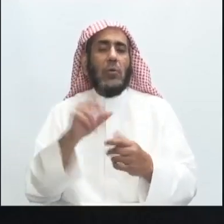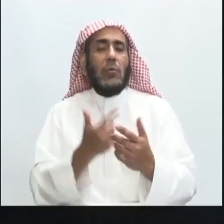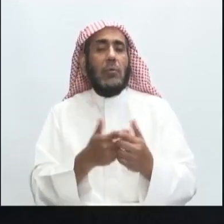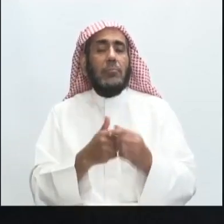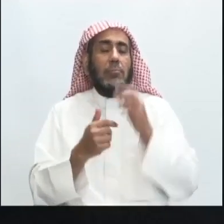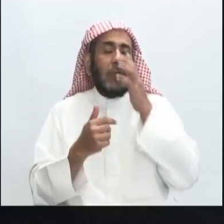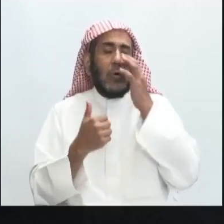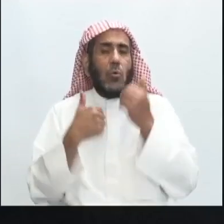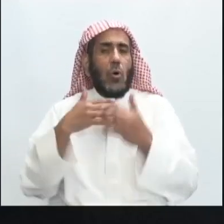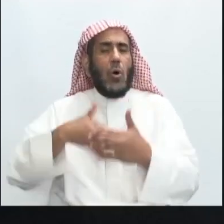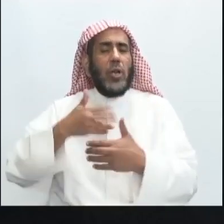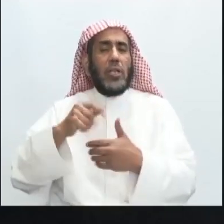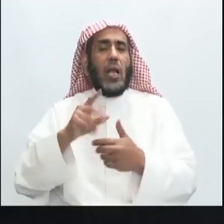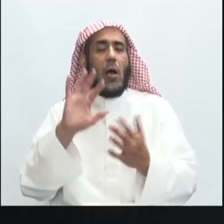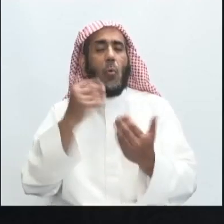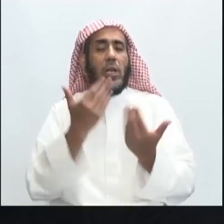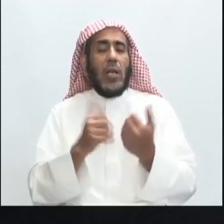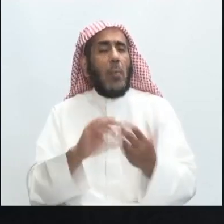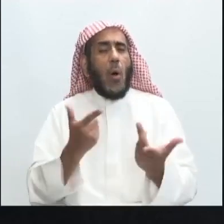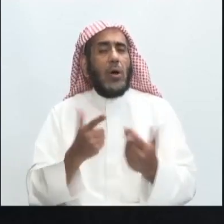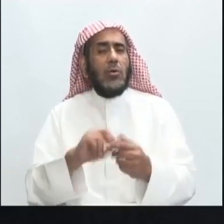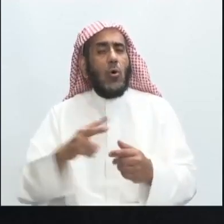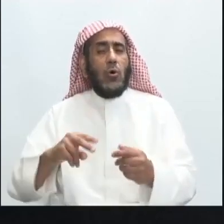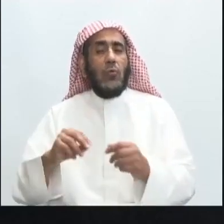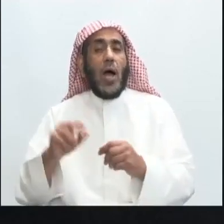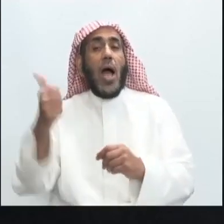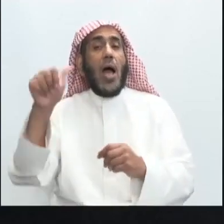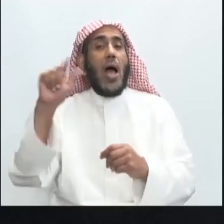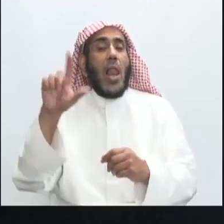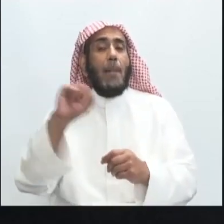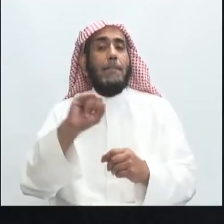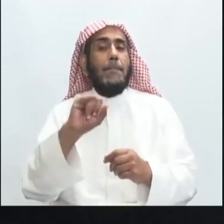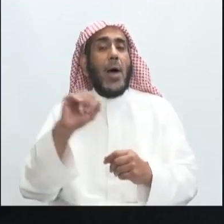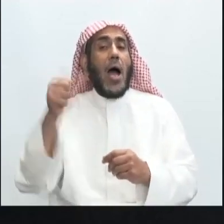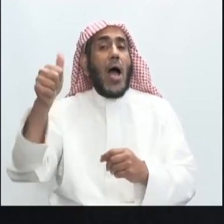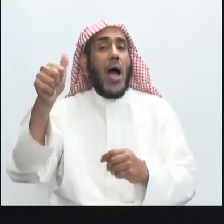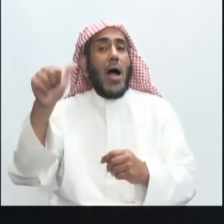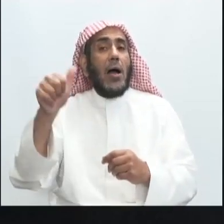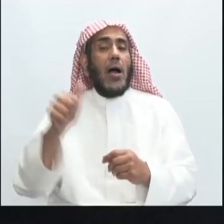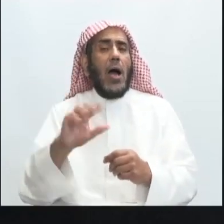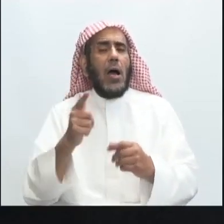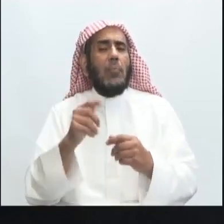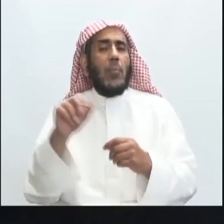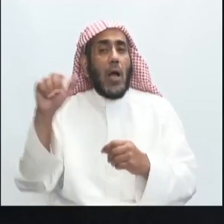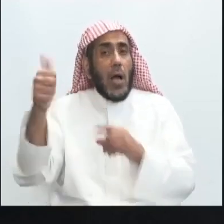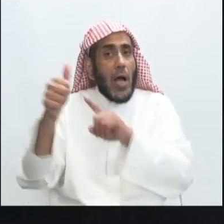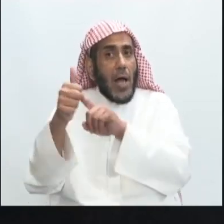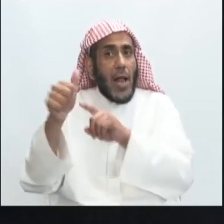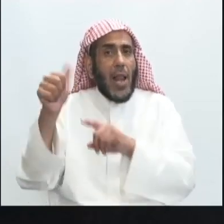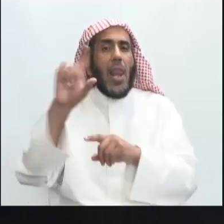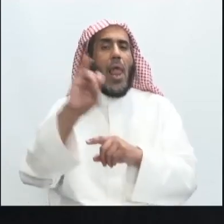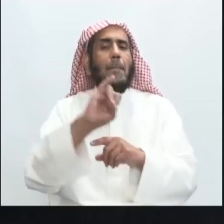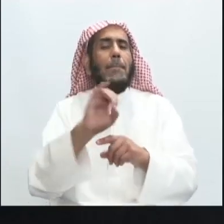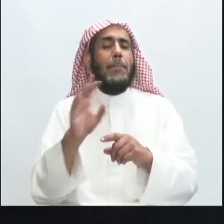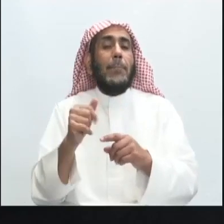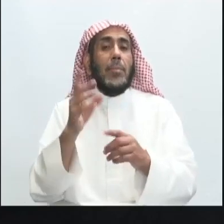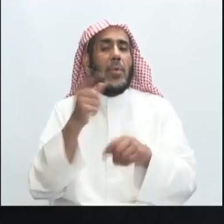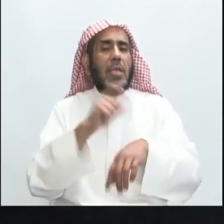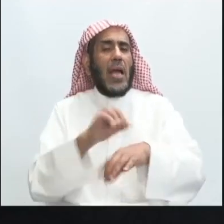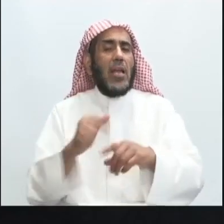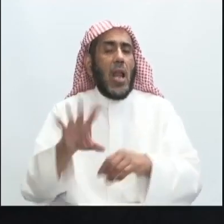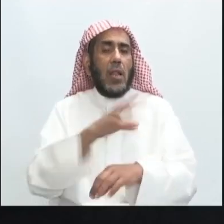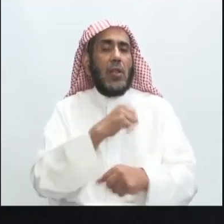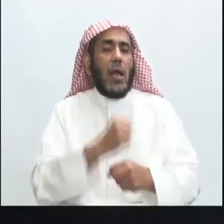تمني عفوا ونداء واستفهام متمني ولذا هنا ما صيغته الم يعني للذين امنوا ان تخشع قلوبهم لذكر